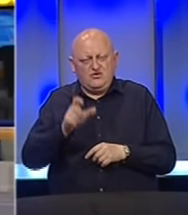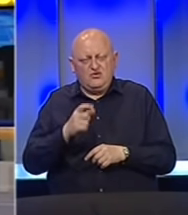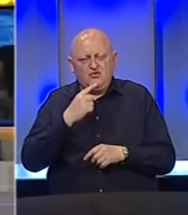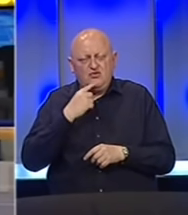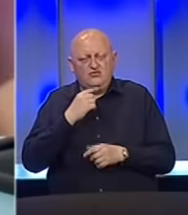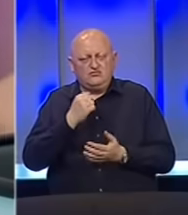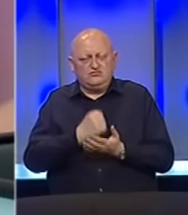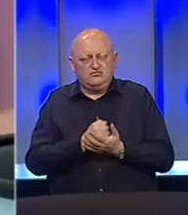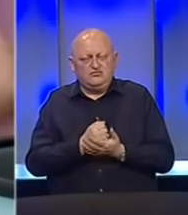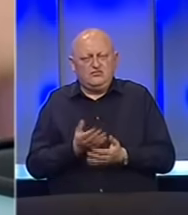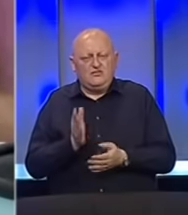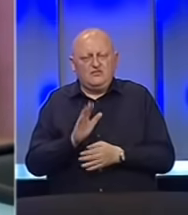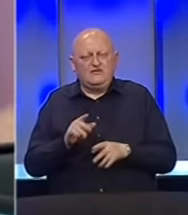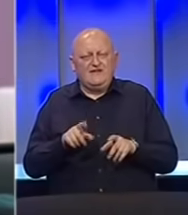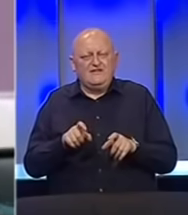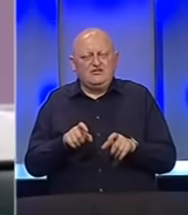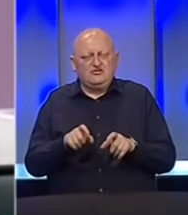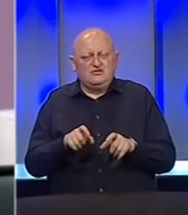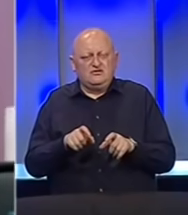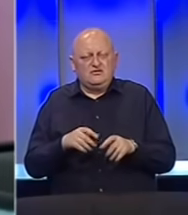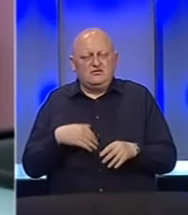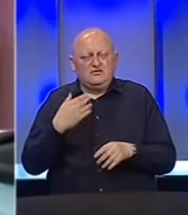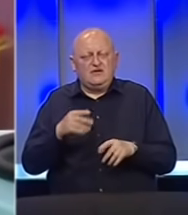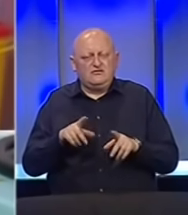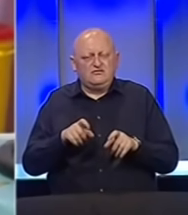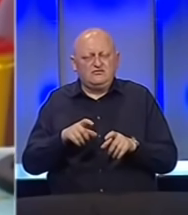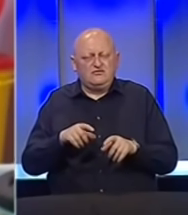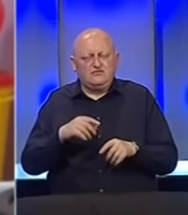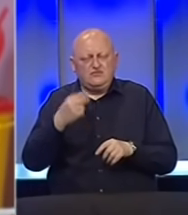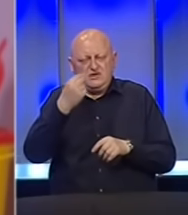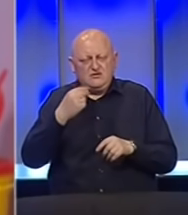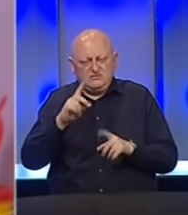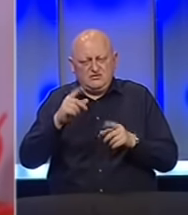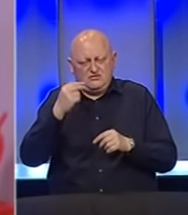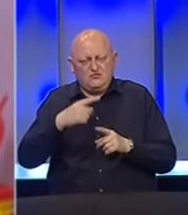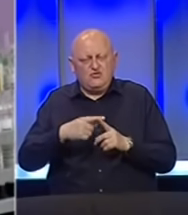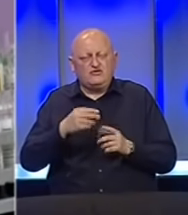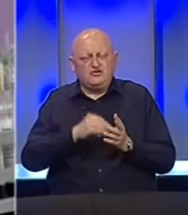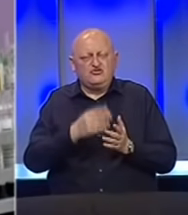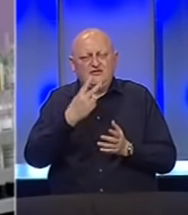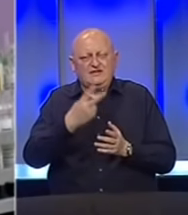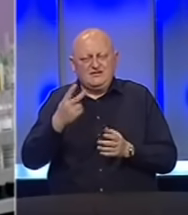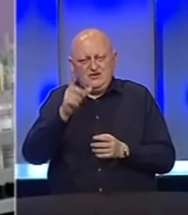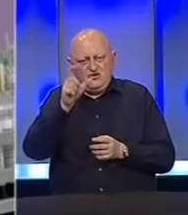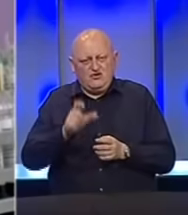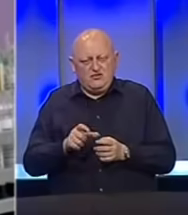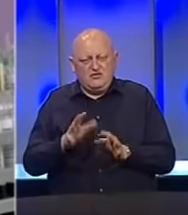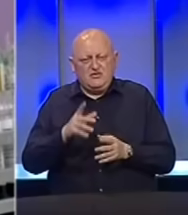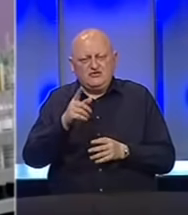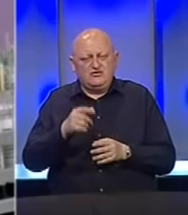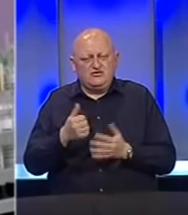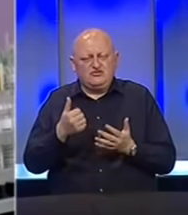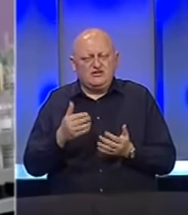kojih je potvrđeno prisustvo koronavirusa. Na koronavirus u Republici Srpskoj pozitivne su još 22 osobe, među njima